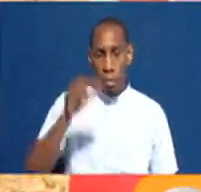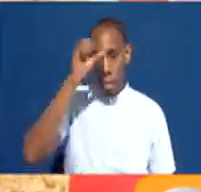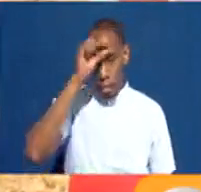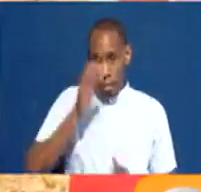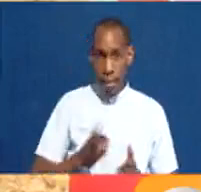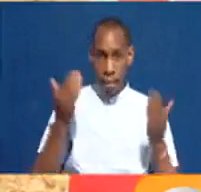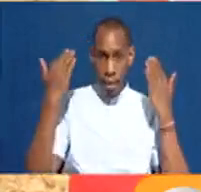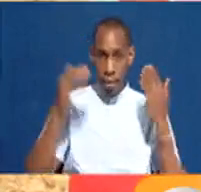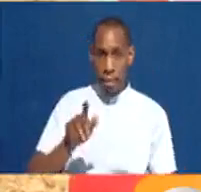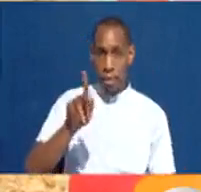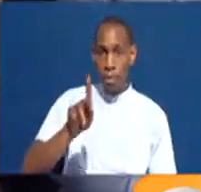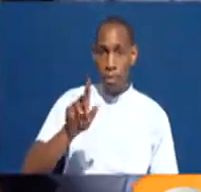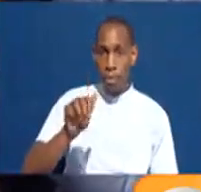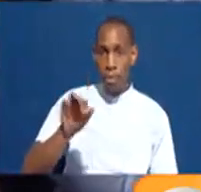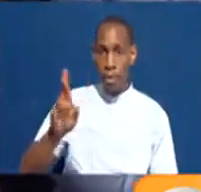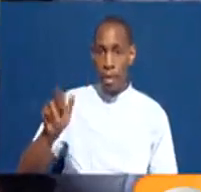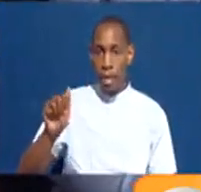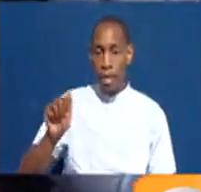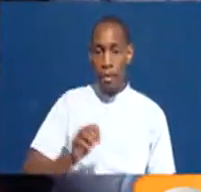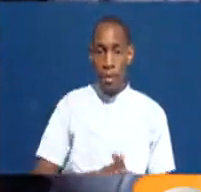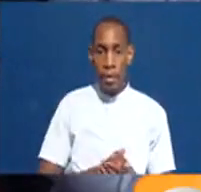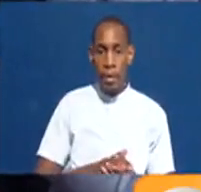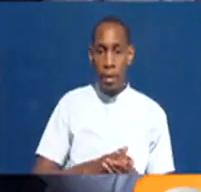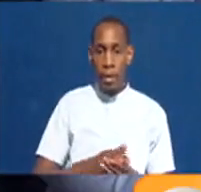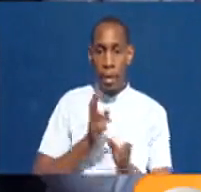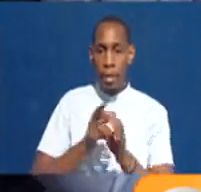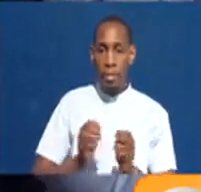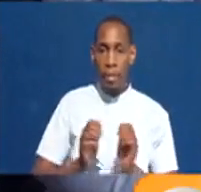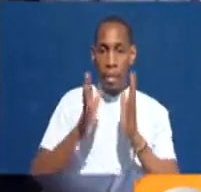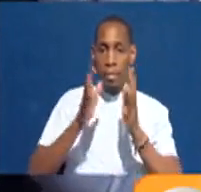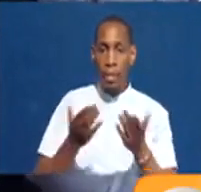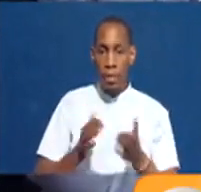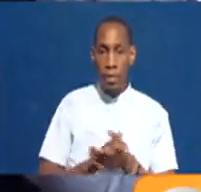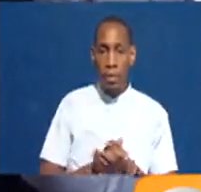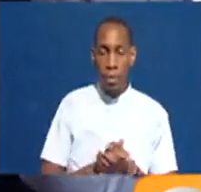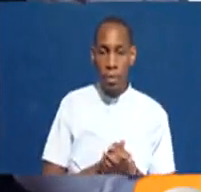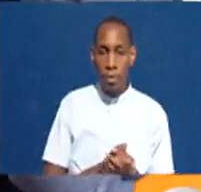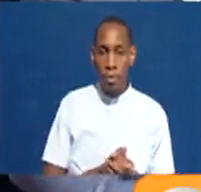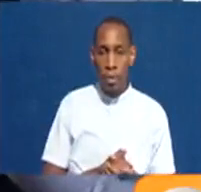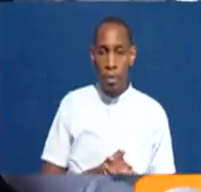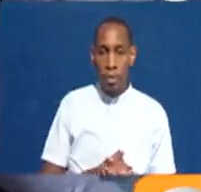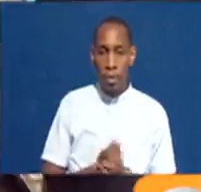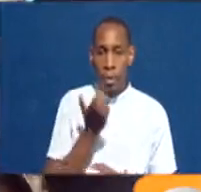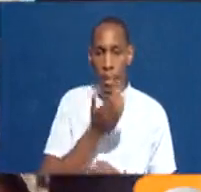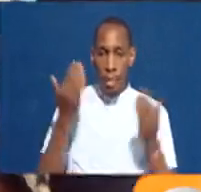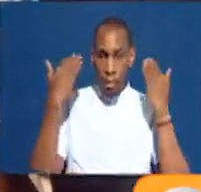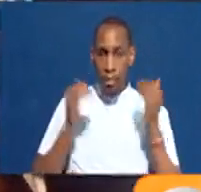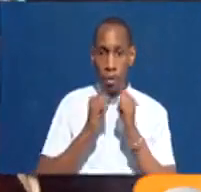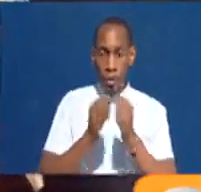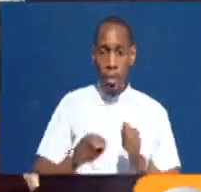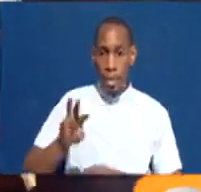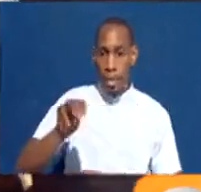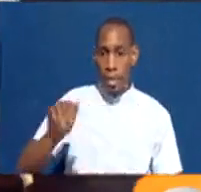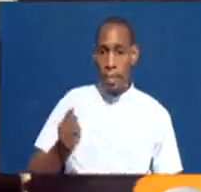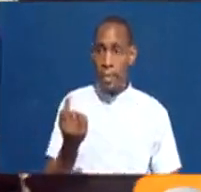wa Meru Kawera Mwangaza alihudhuria sherehe za Jamhuri katika uga wa michezo wa Nkubu akiandamana na mwakilishi